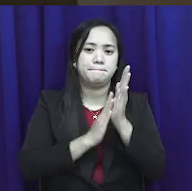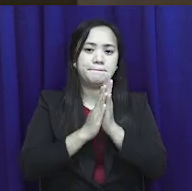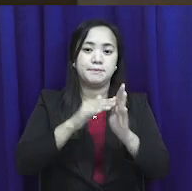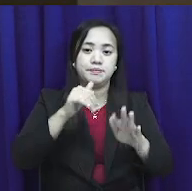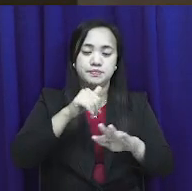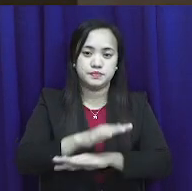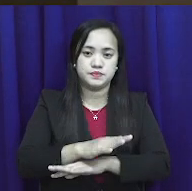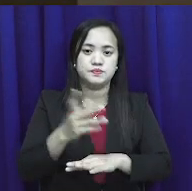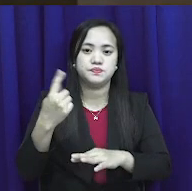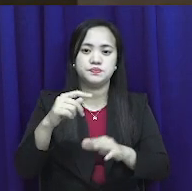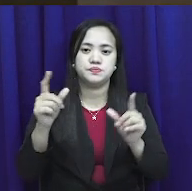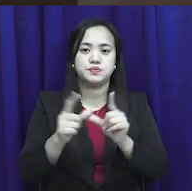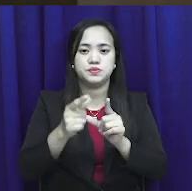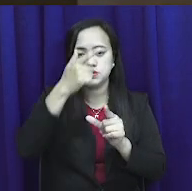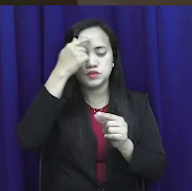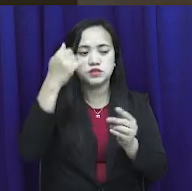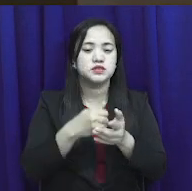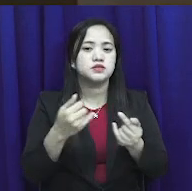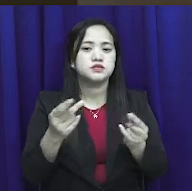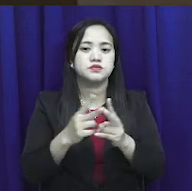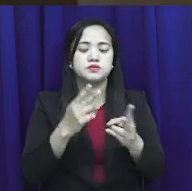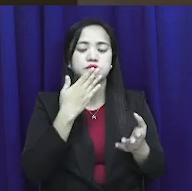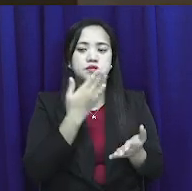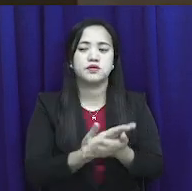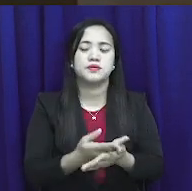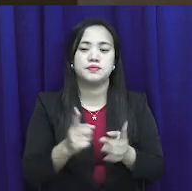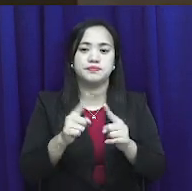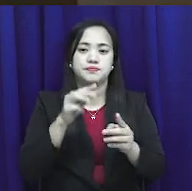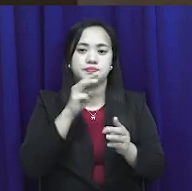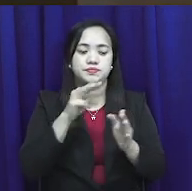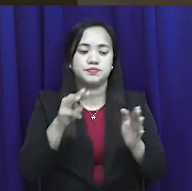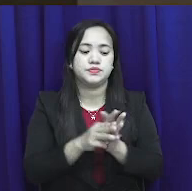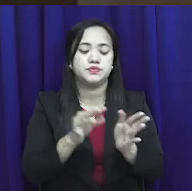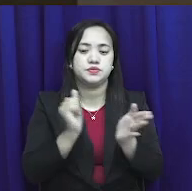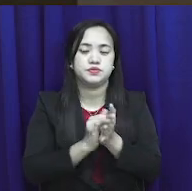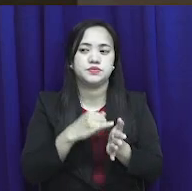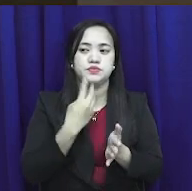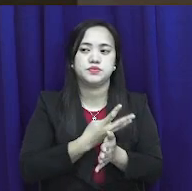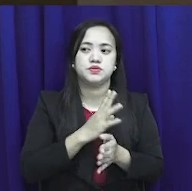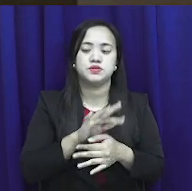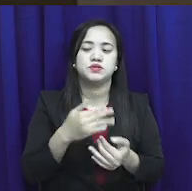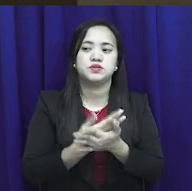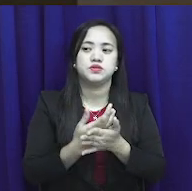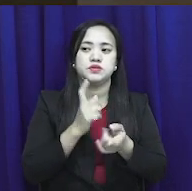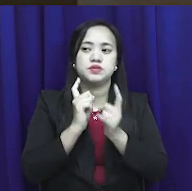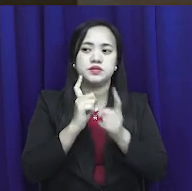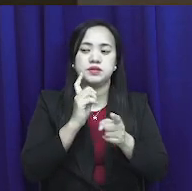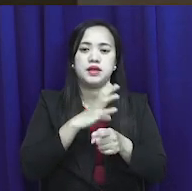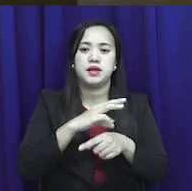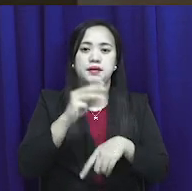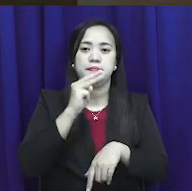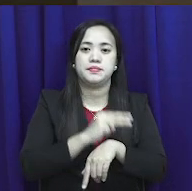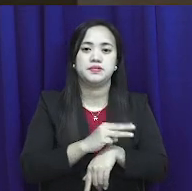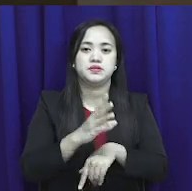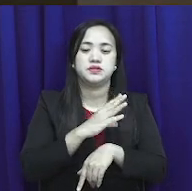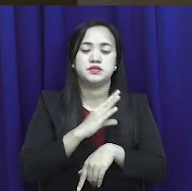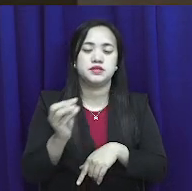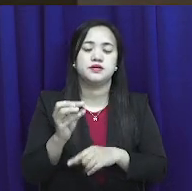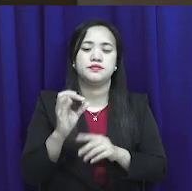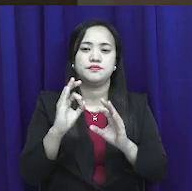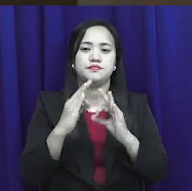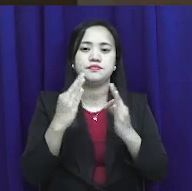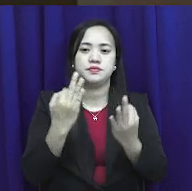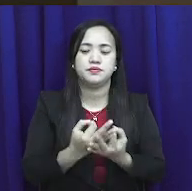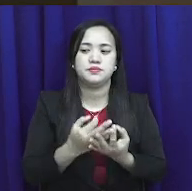the link at sapagkat napakaganda po ng ating mensahe ngayon na pag-uusapan ito ay yung Ministry natin sa ating